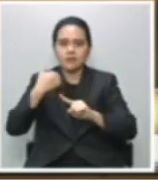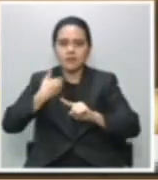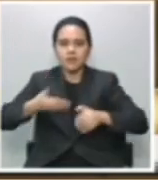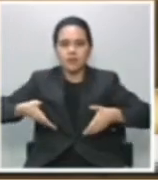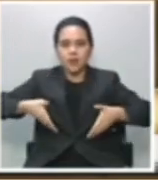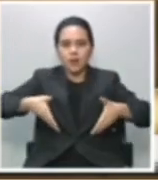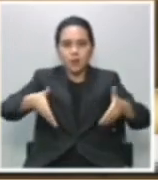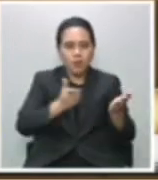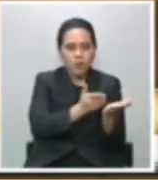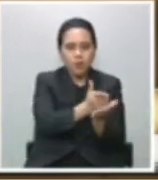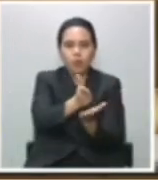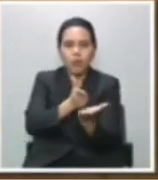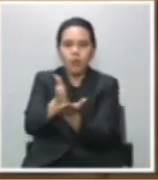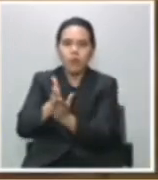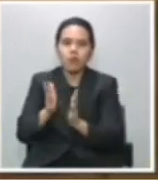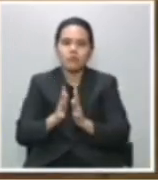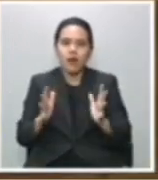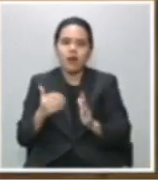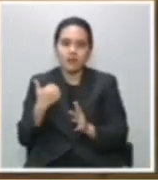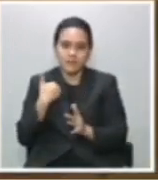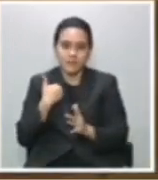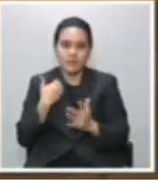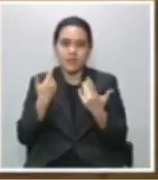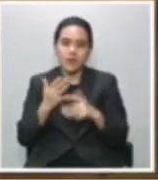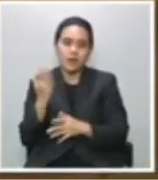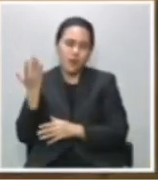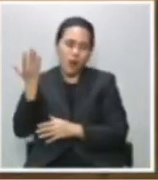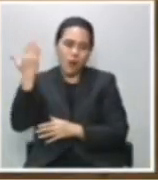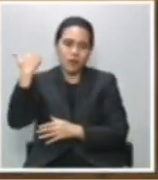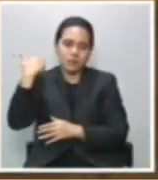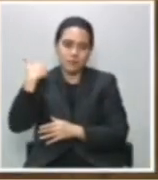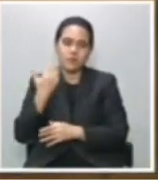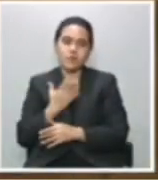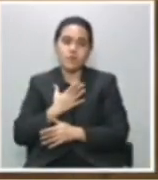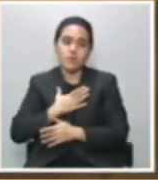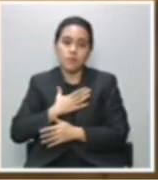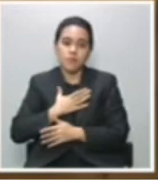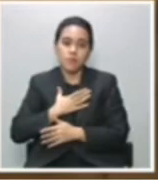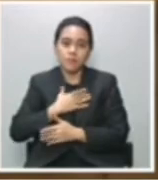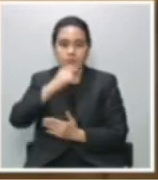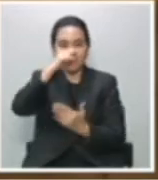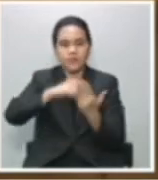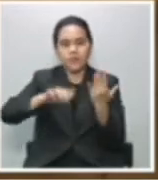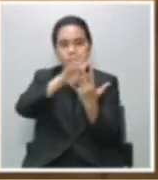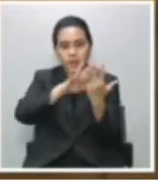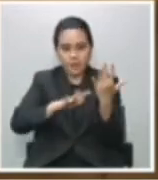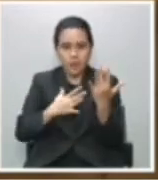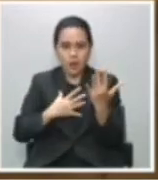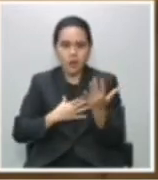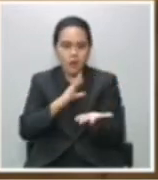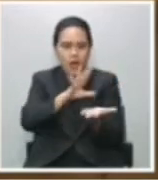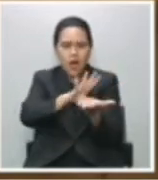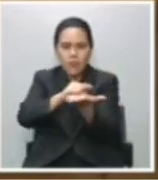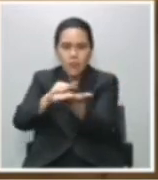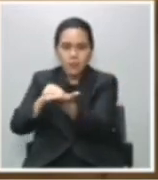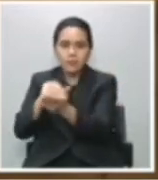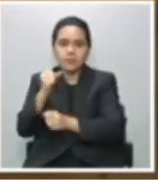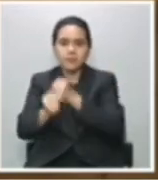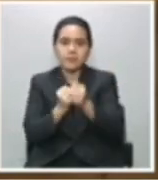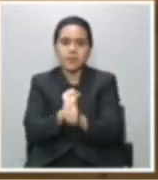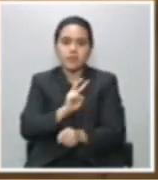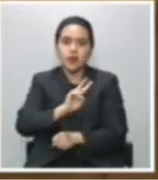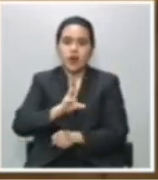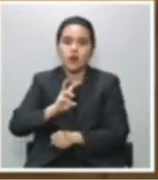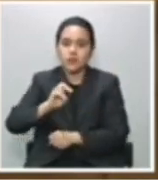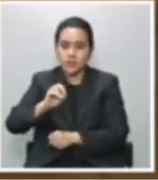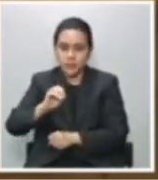ครับในอดีตที่ผ่านมาผมลองเก็บตัวเลขทั้งประเทศมานะครับในปี2560เนี่ยเรามี